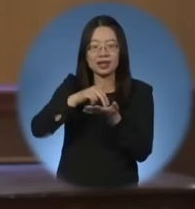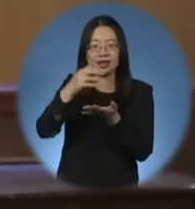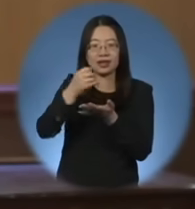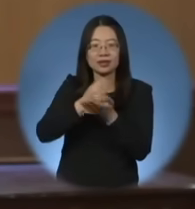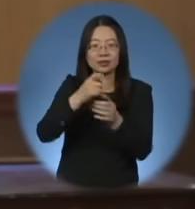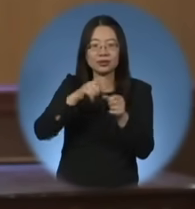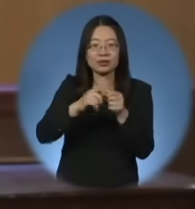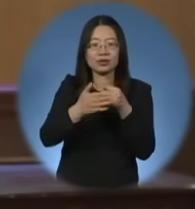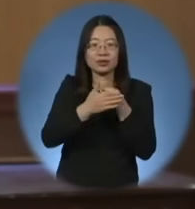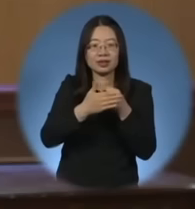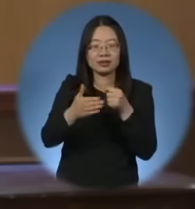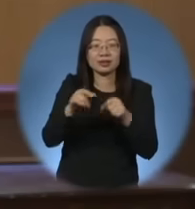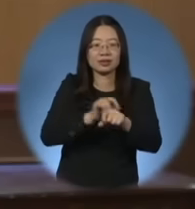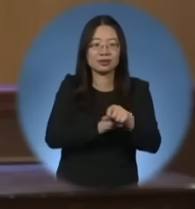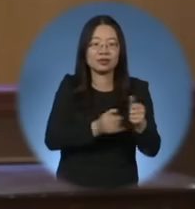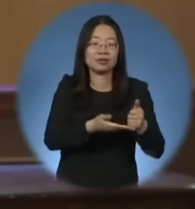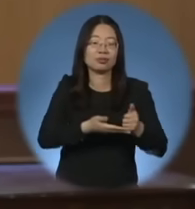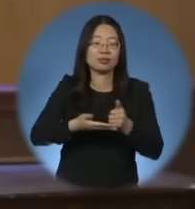독특하시네요